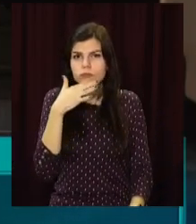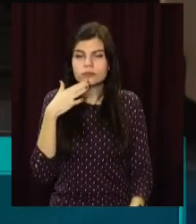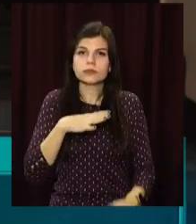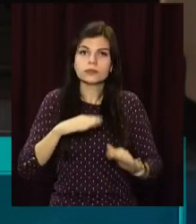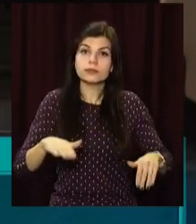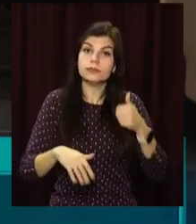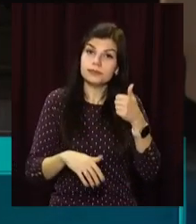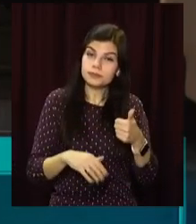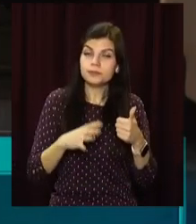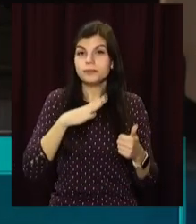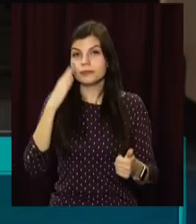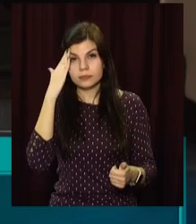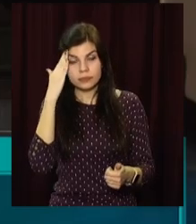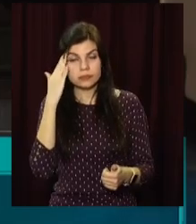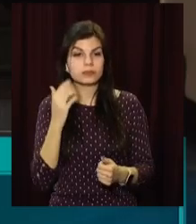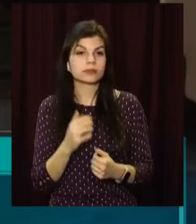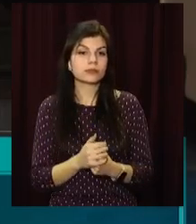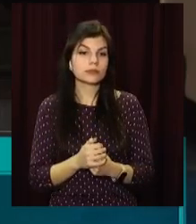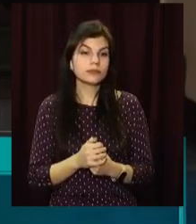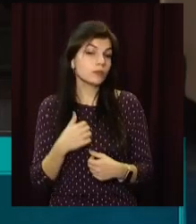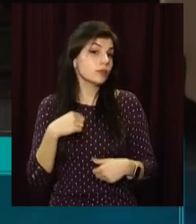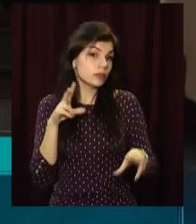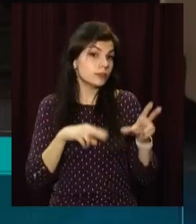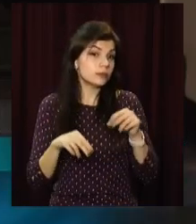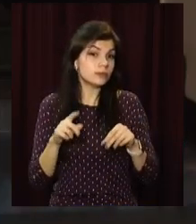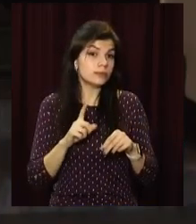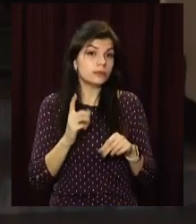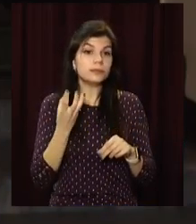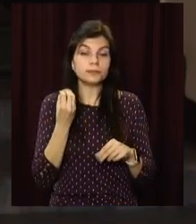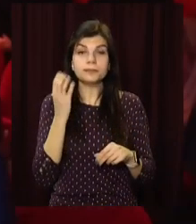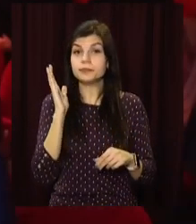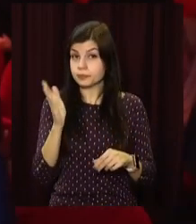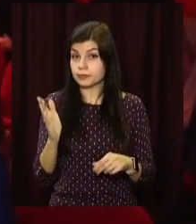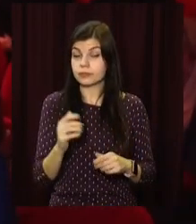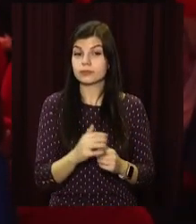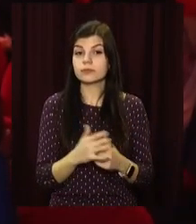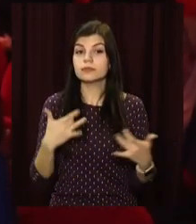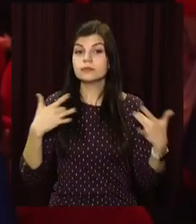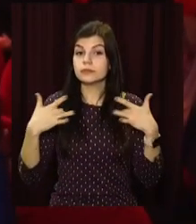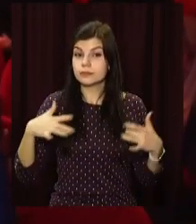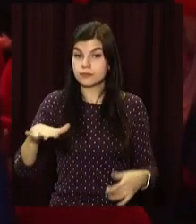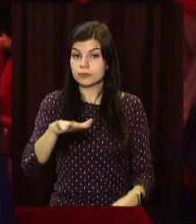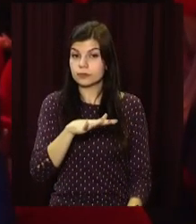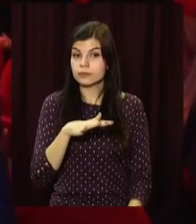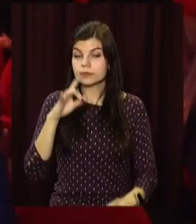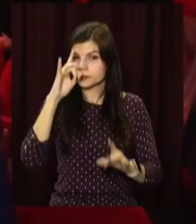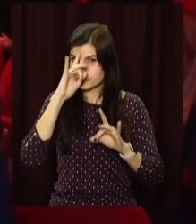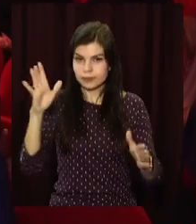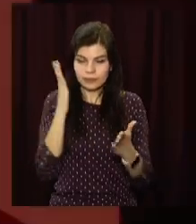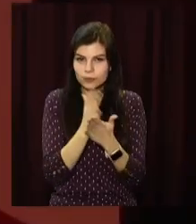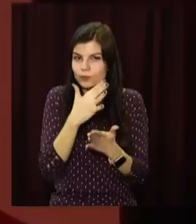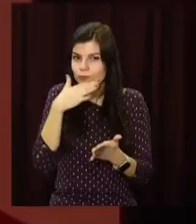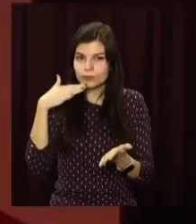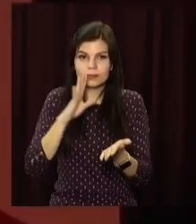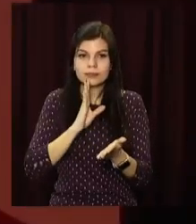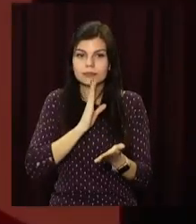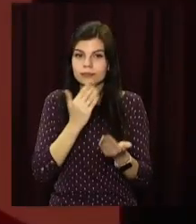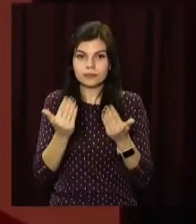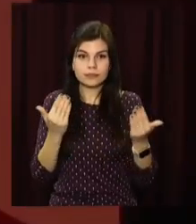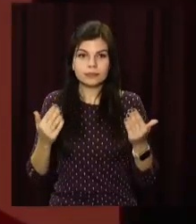хороших дітей, багато талантливих дітей. І сподіваюся, що ще вони будуть. У залі театру чимало відомих жінок міста.